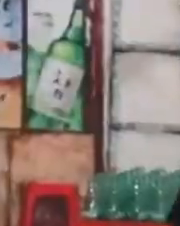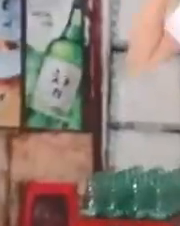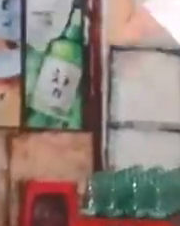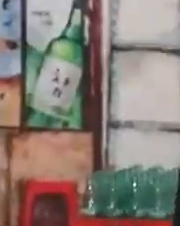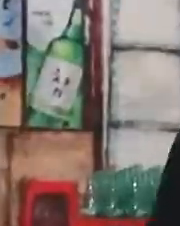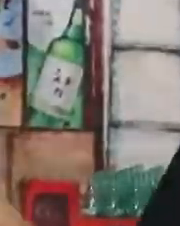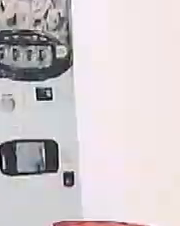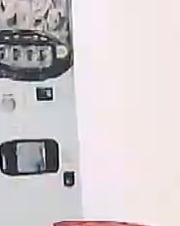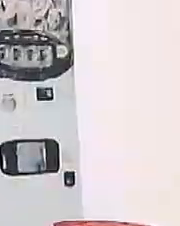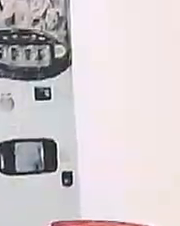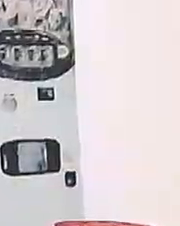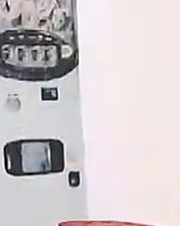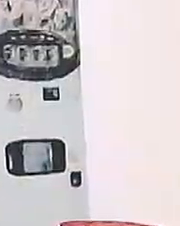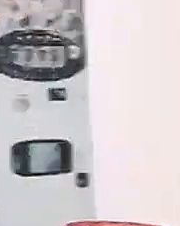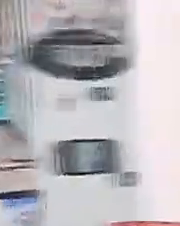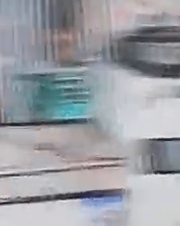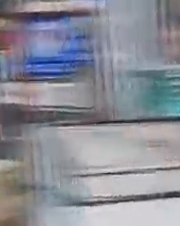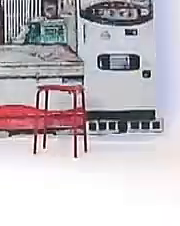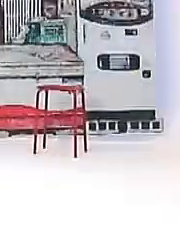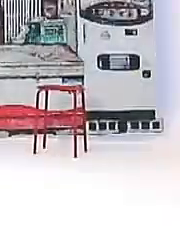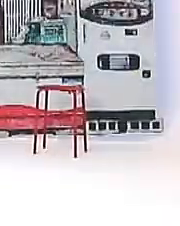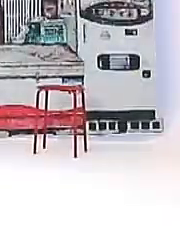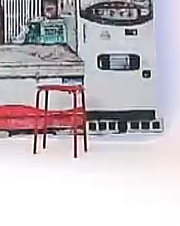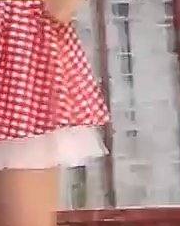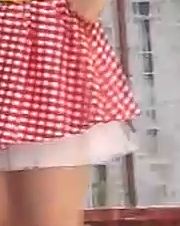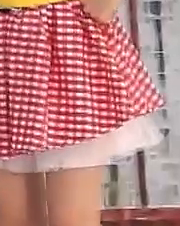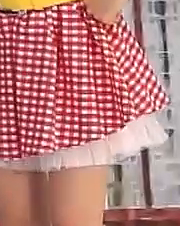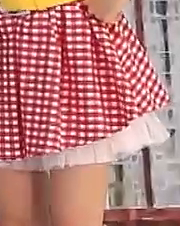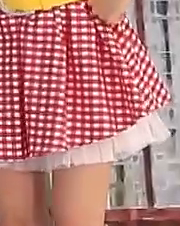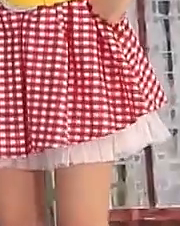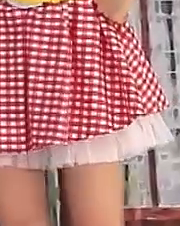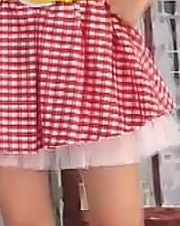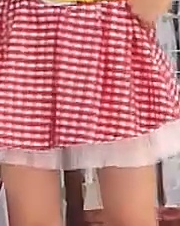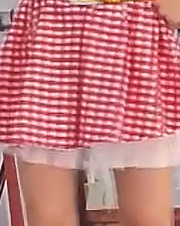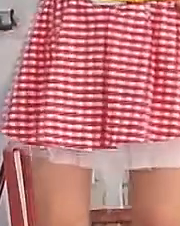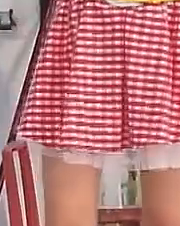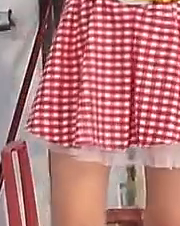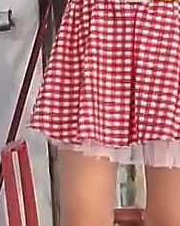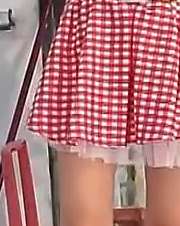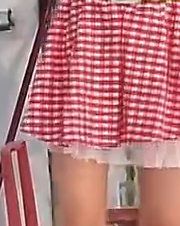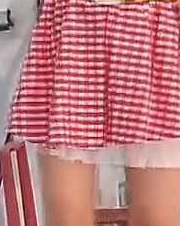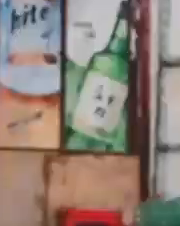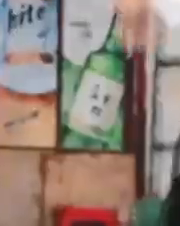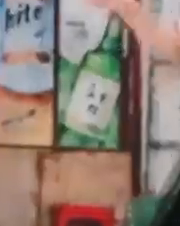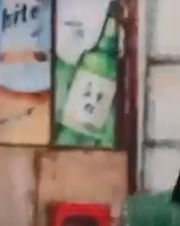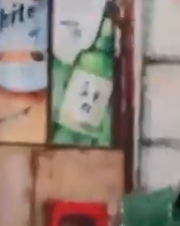하늘은 파랗게 마음은 하얗게 발걸음 사뿐사뿐이